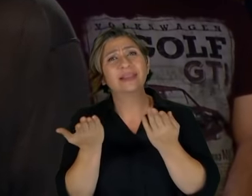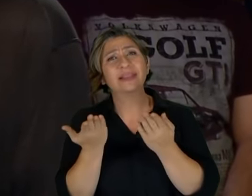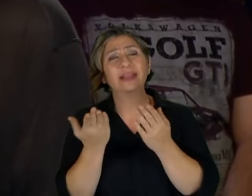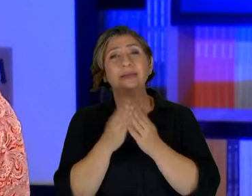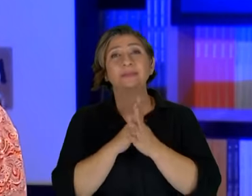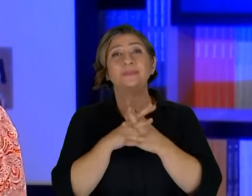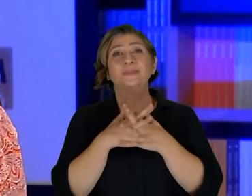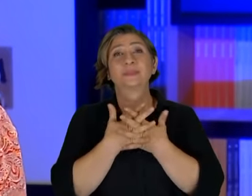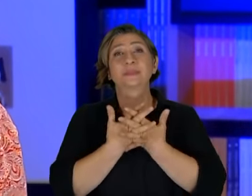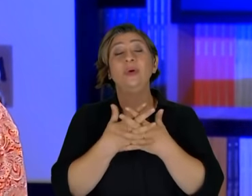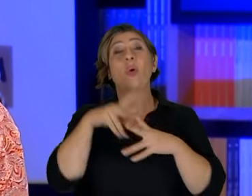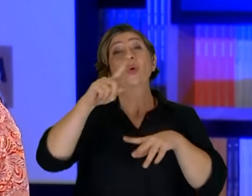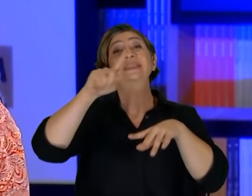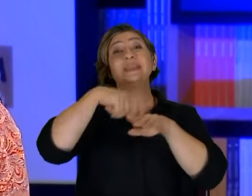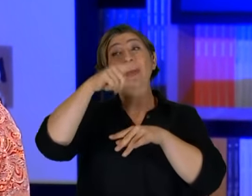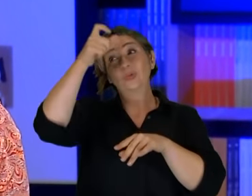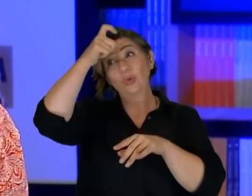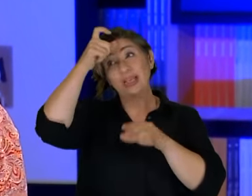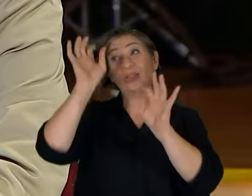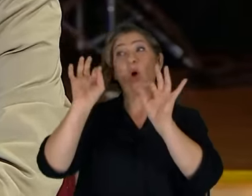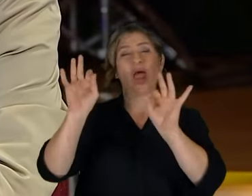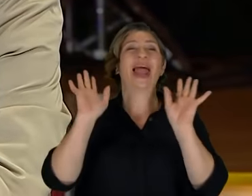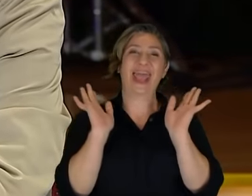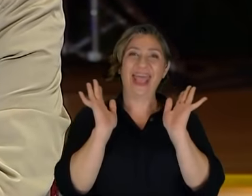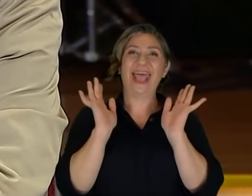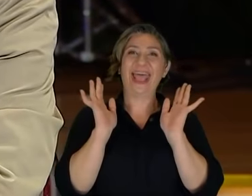yani? O zamanların Türkiye'si öyleydi.